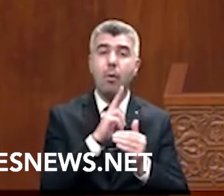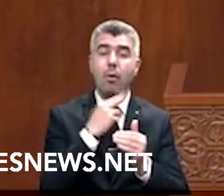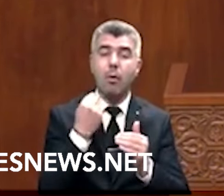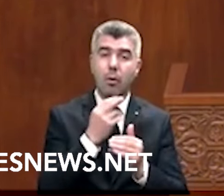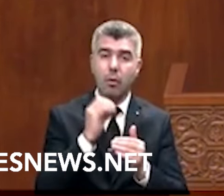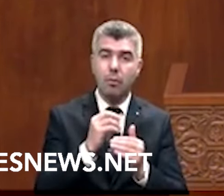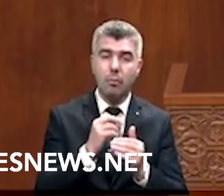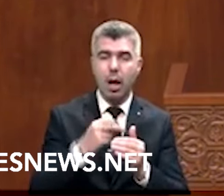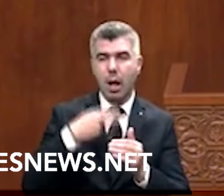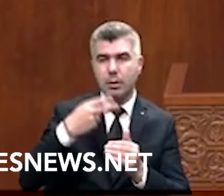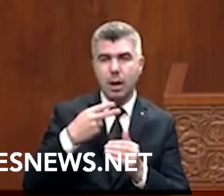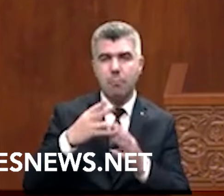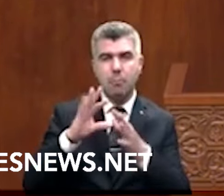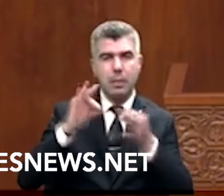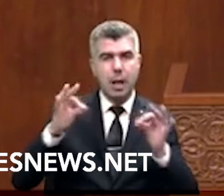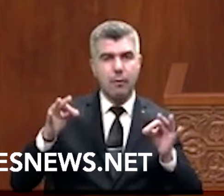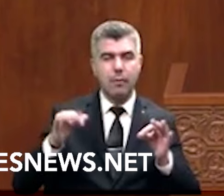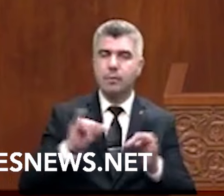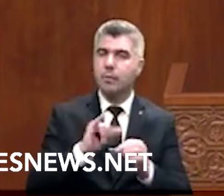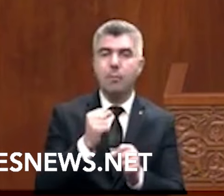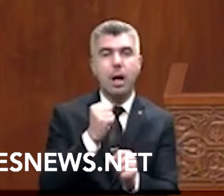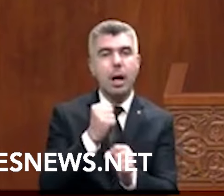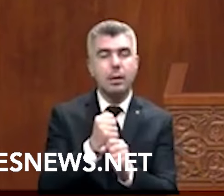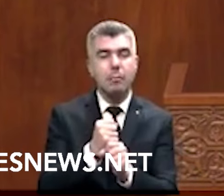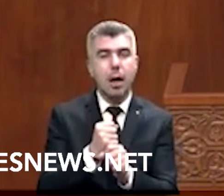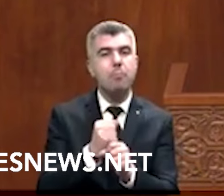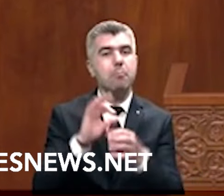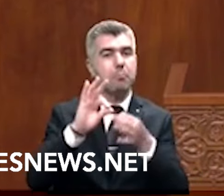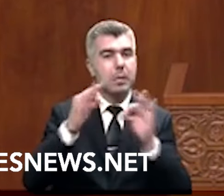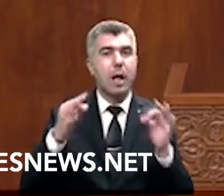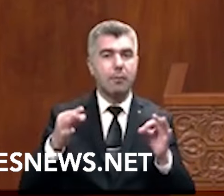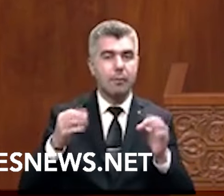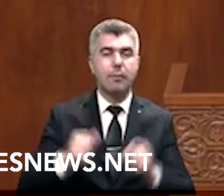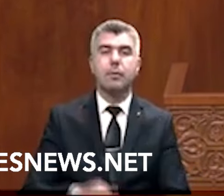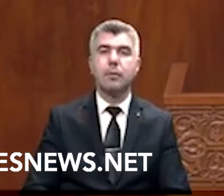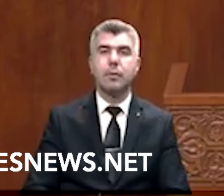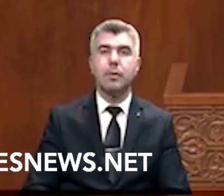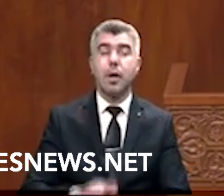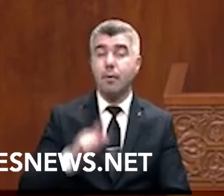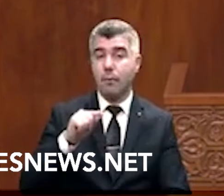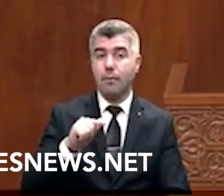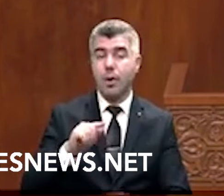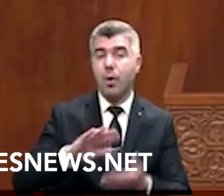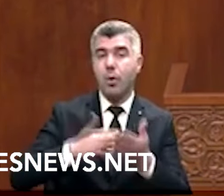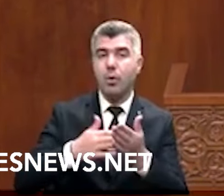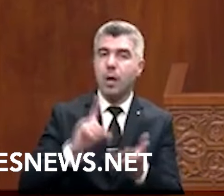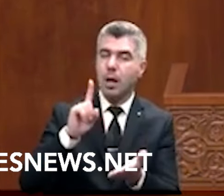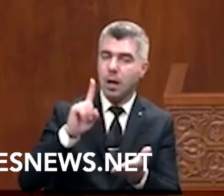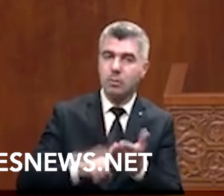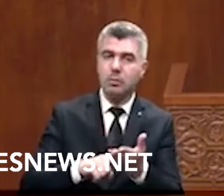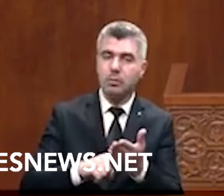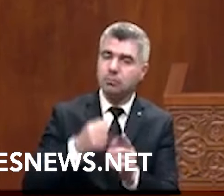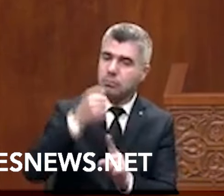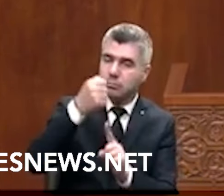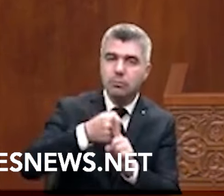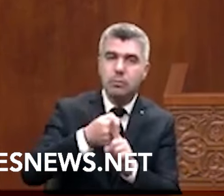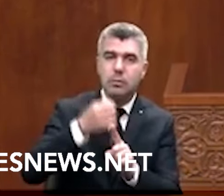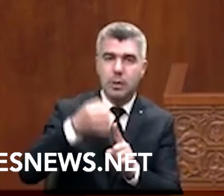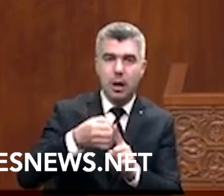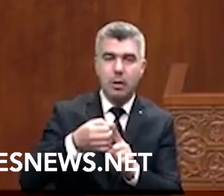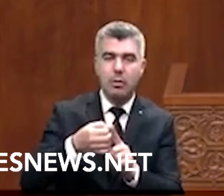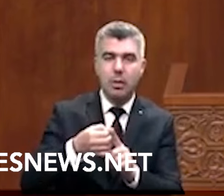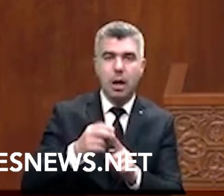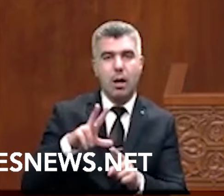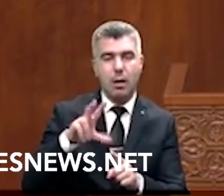تتكلم كثيرا ولكنها تشتغل كثيرا وكلما عدت حرصه على الالتزامات بالوفاء والانجاز ولنا اليقين